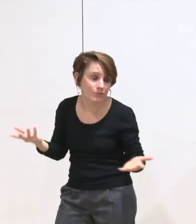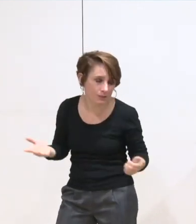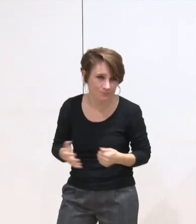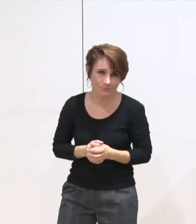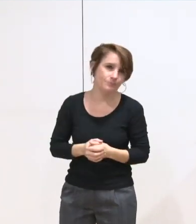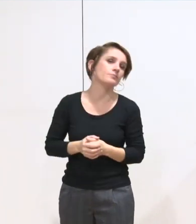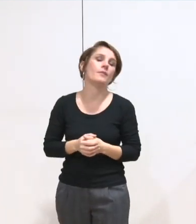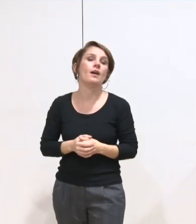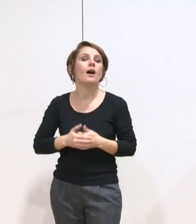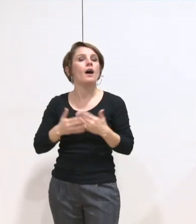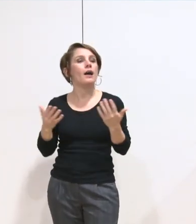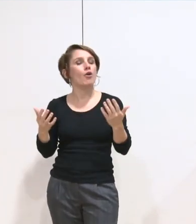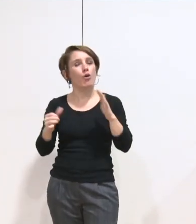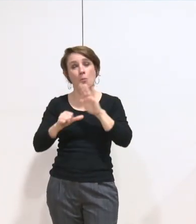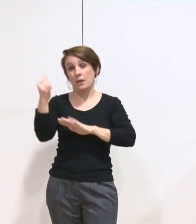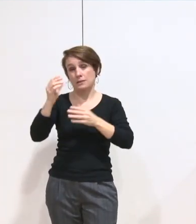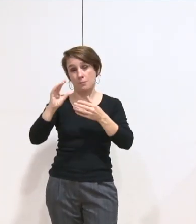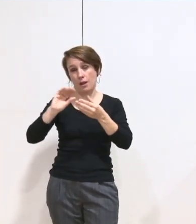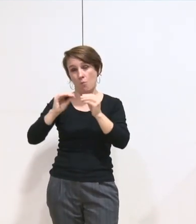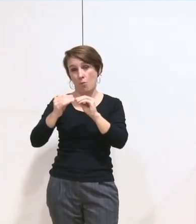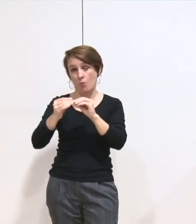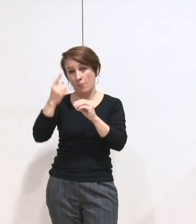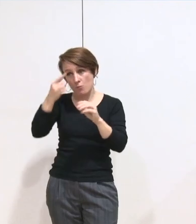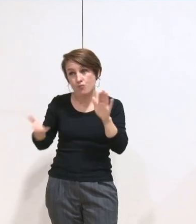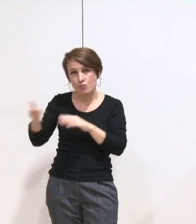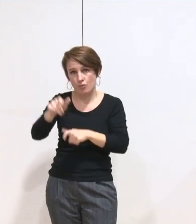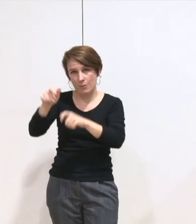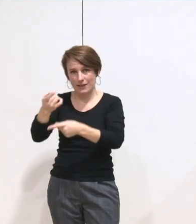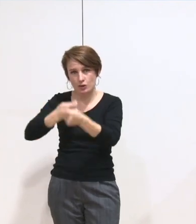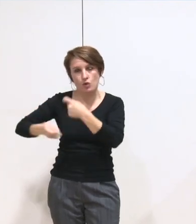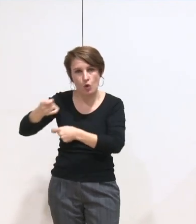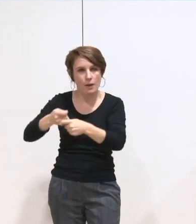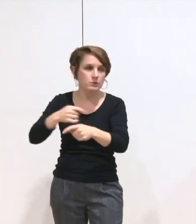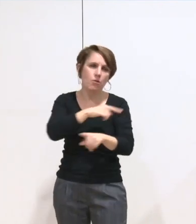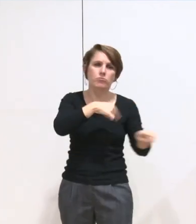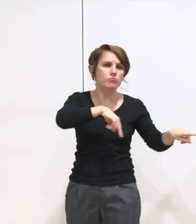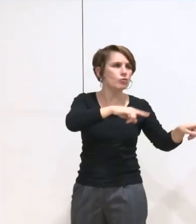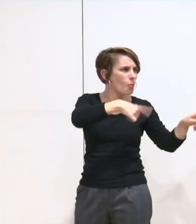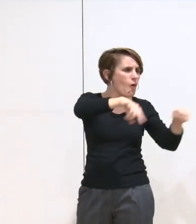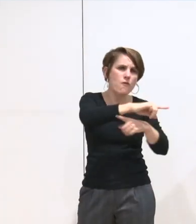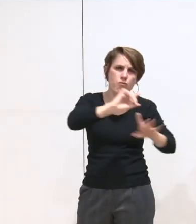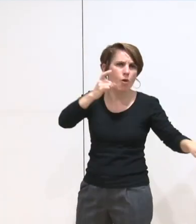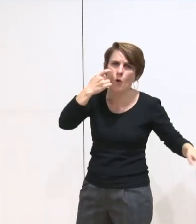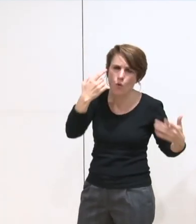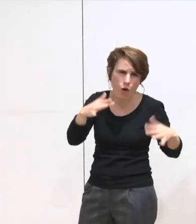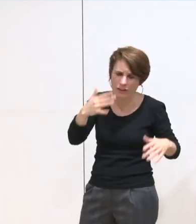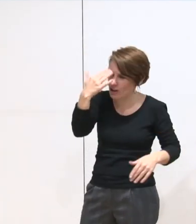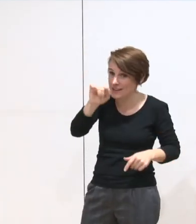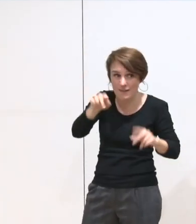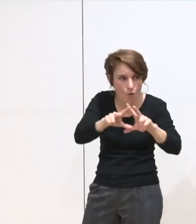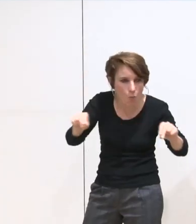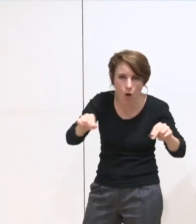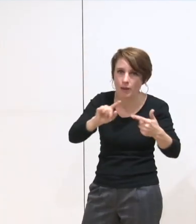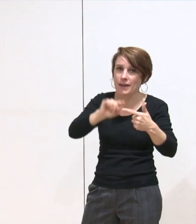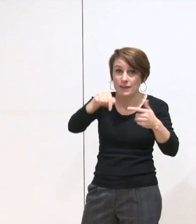que les principaux points noirs et les attentes des commerçants pour y remédier étaient parfaitement connus de tous. La propreté, la sécurité